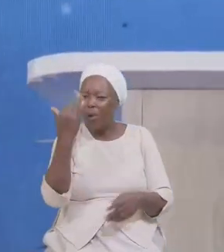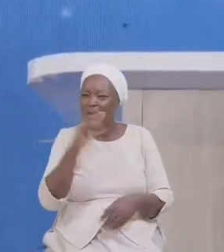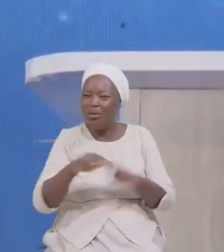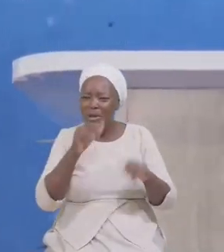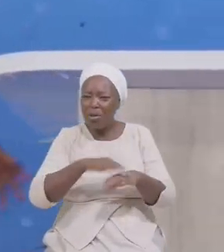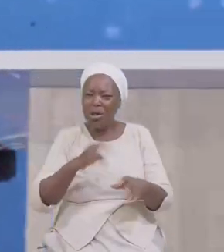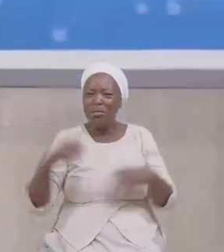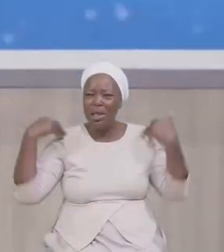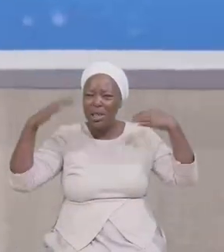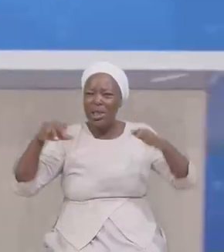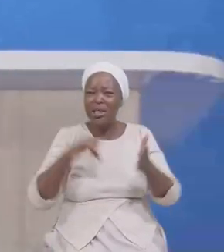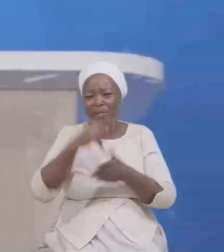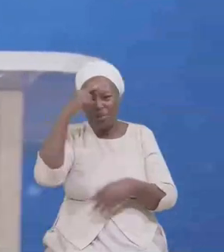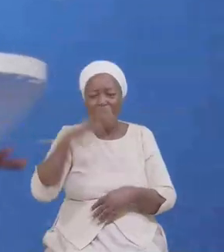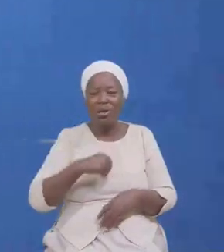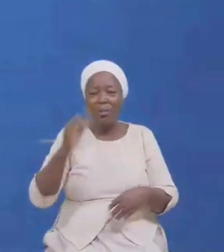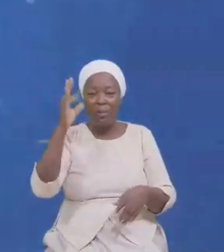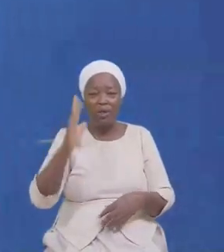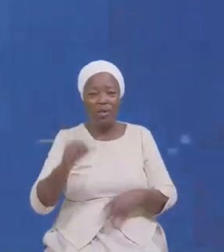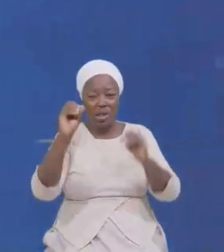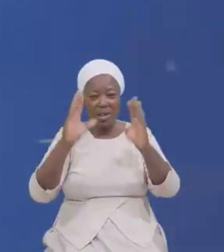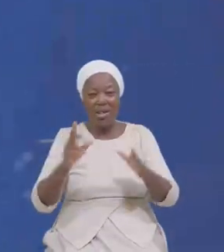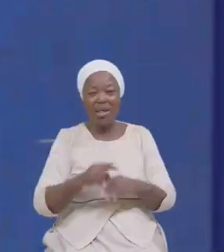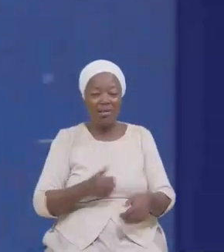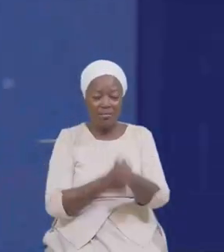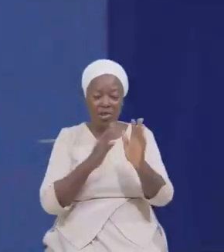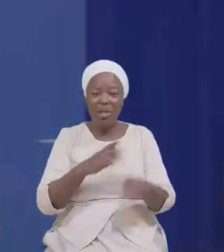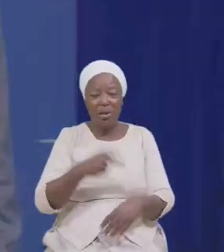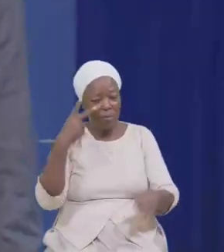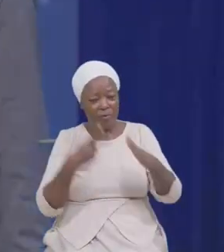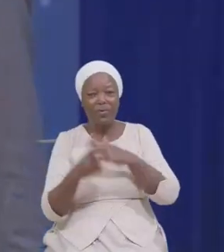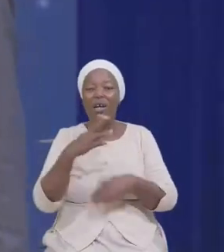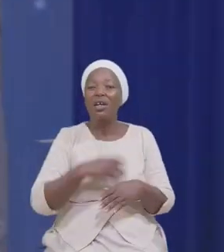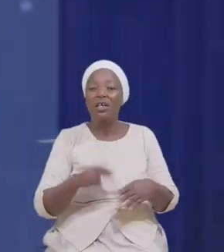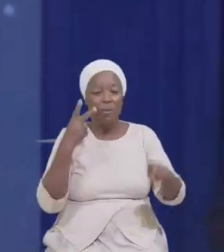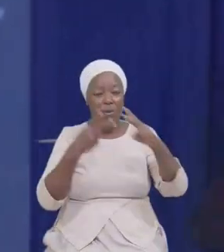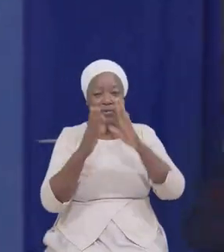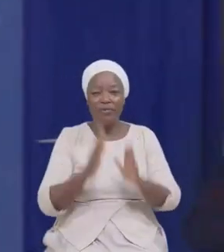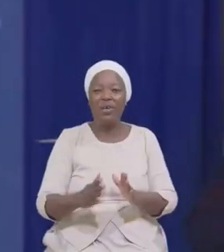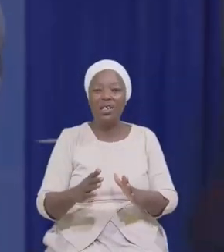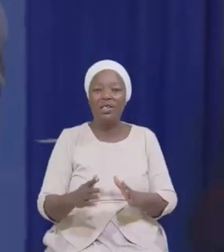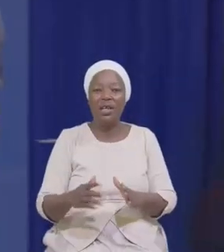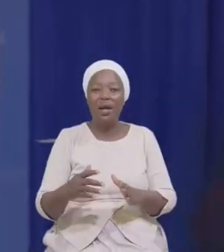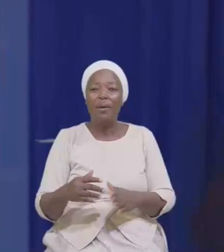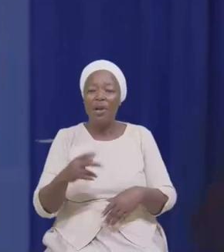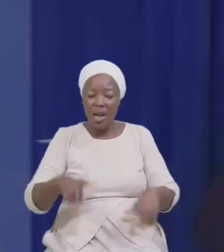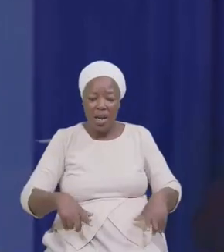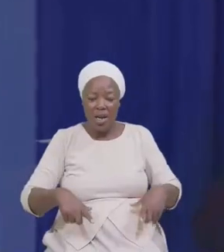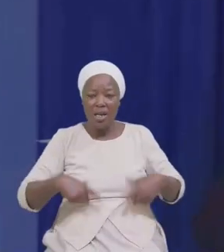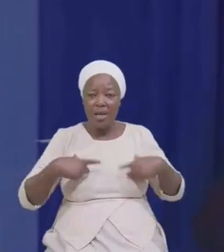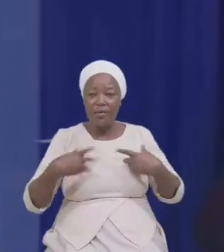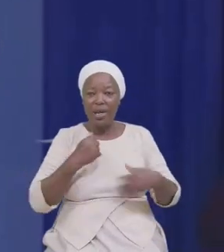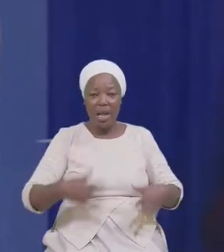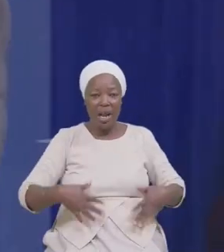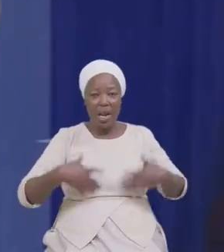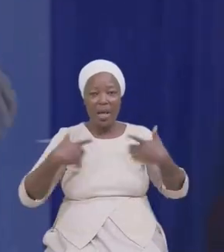pasteur, l'évangéliste, l'apôtre, prophète, doit mener une vie comme un